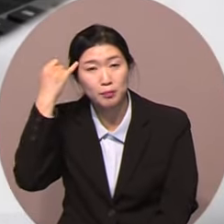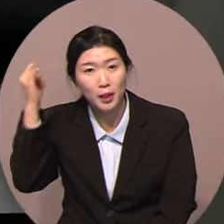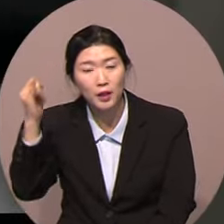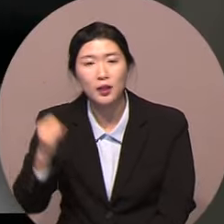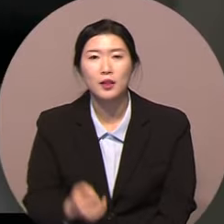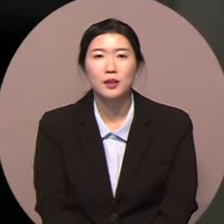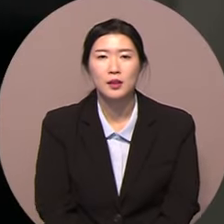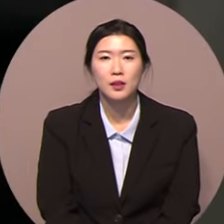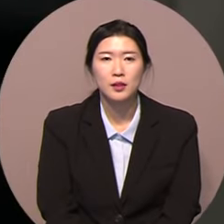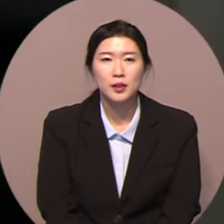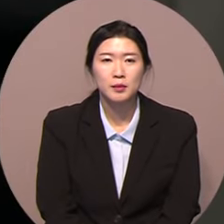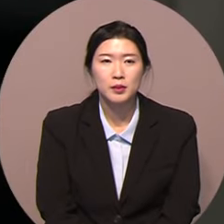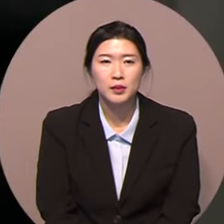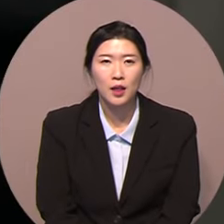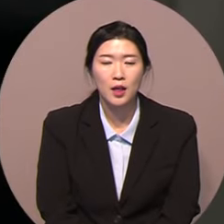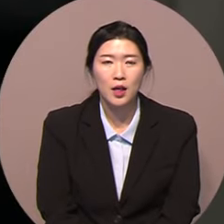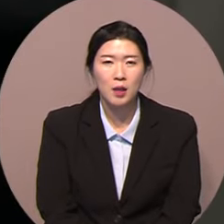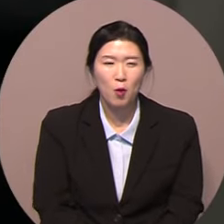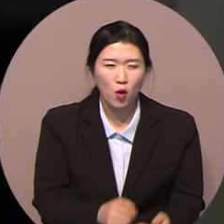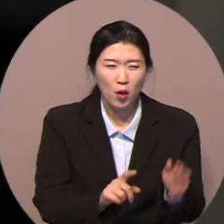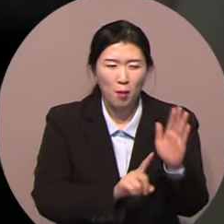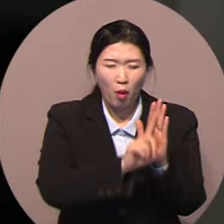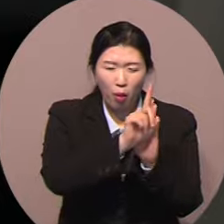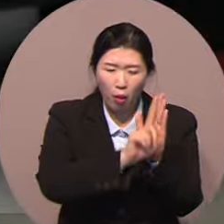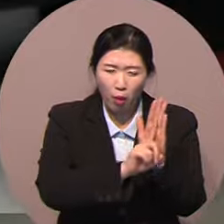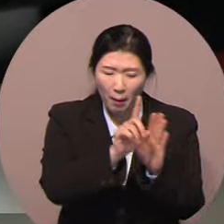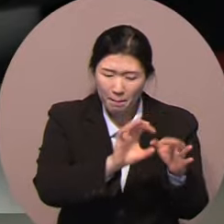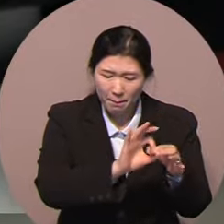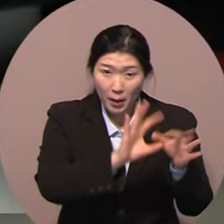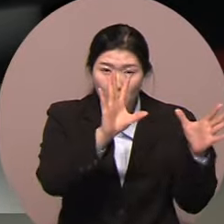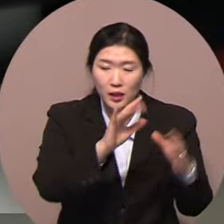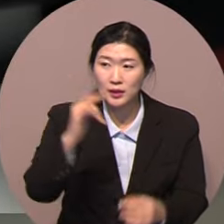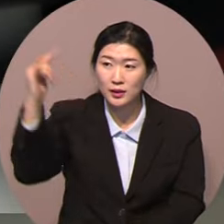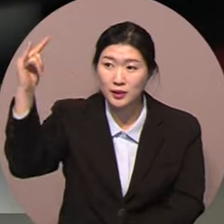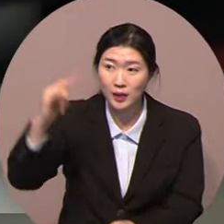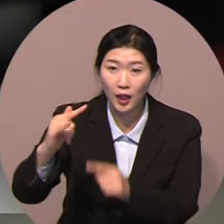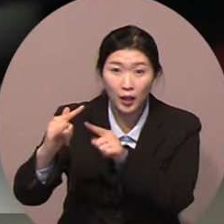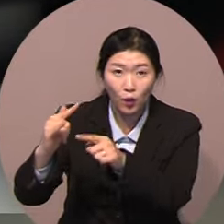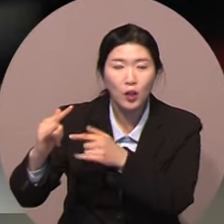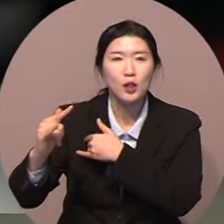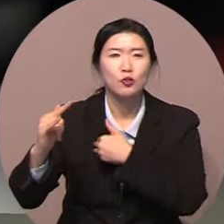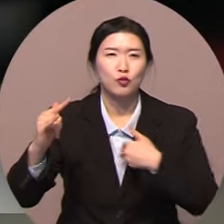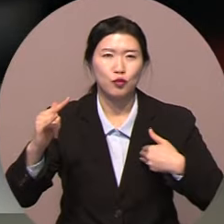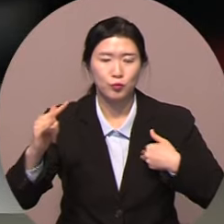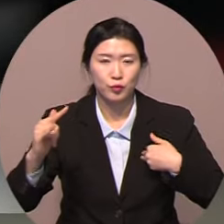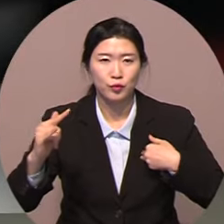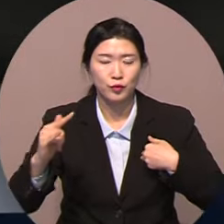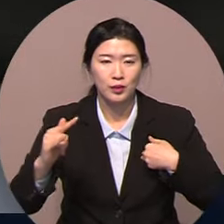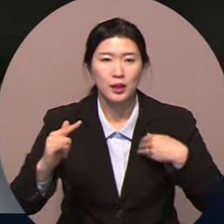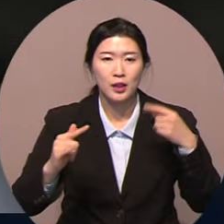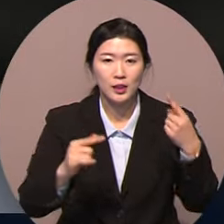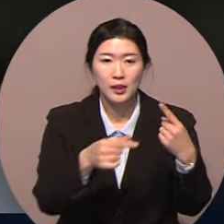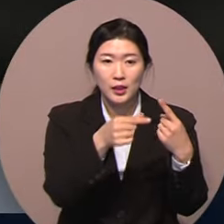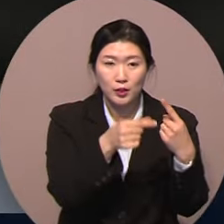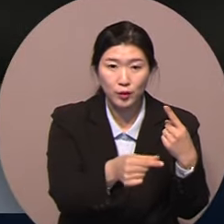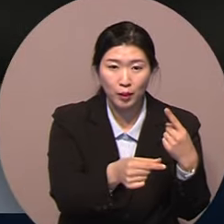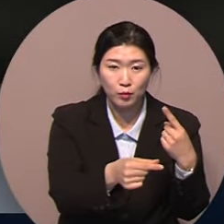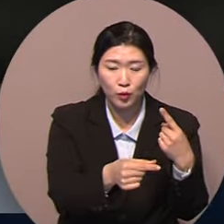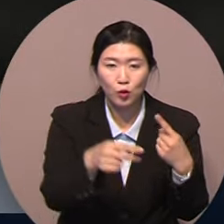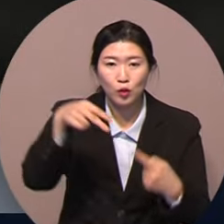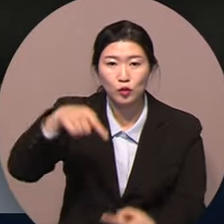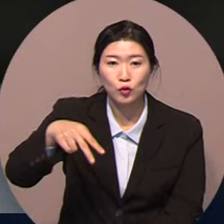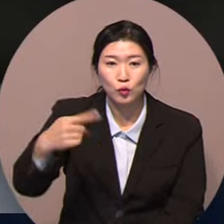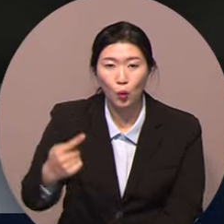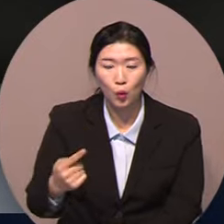개발했습니다. 열을 가하는 등 별도의 에너지 없이도 태양빛만 있으면 단 1g으로 시간당 3.7L의